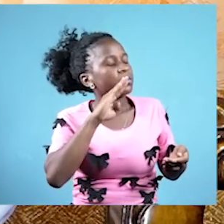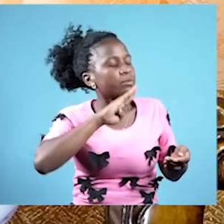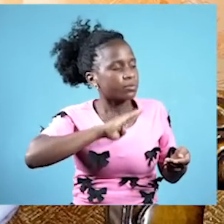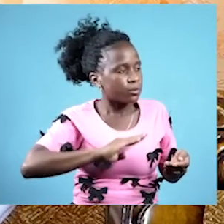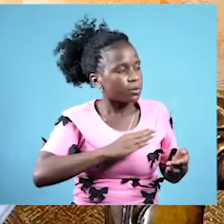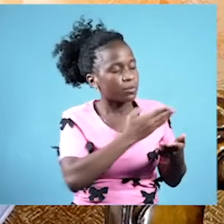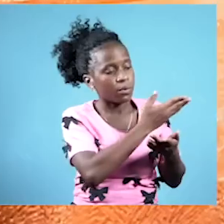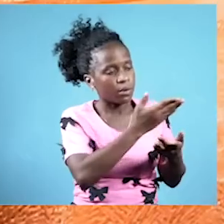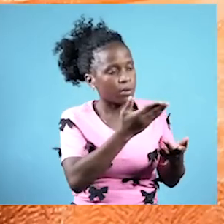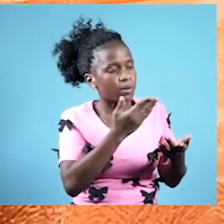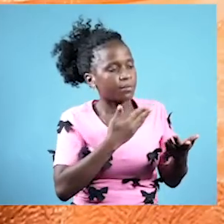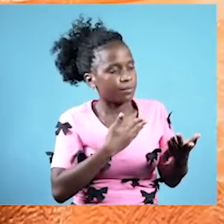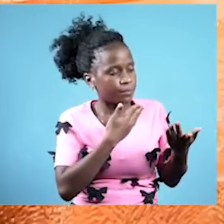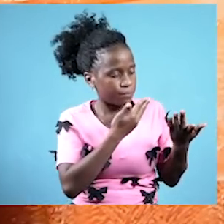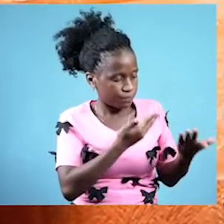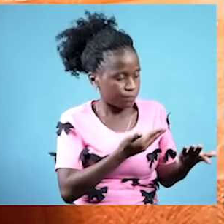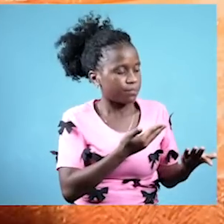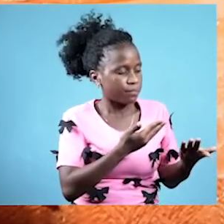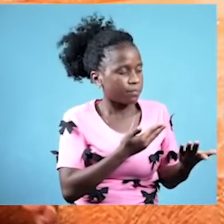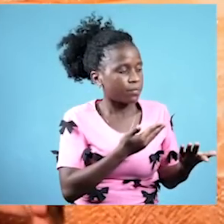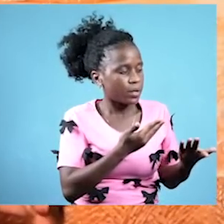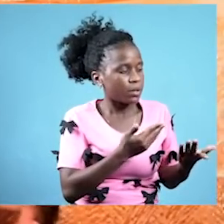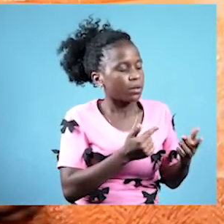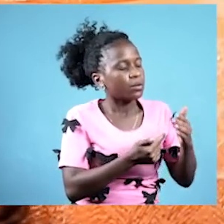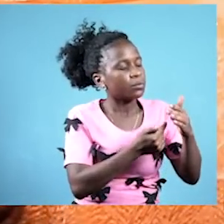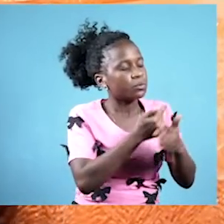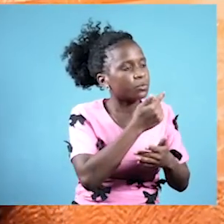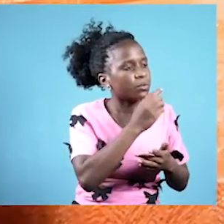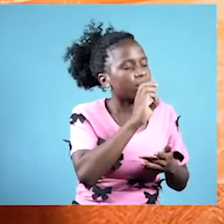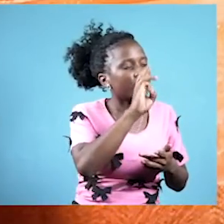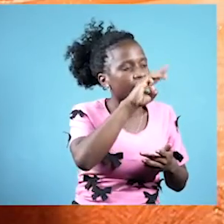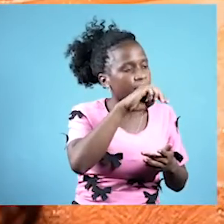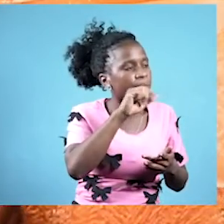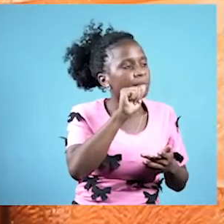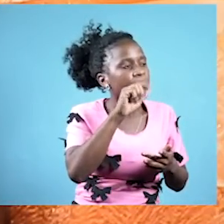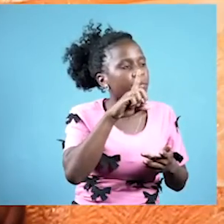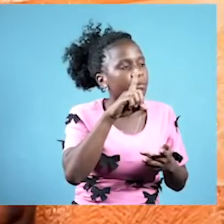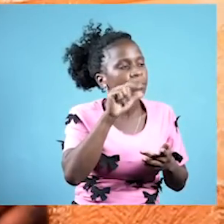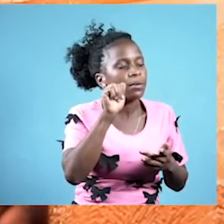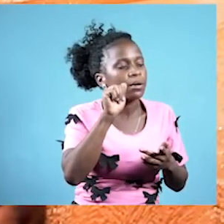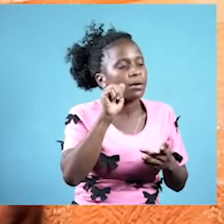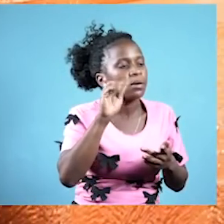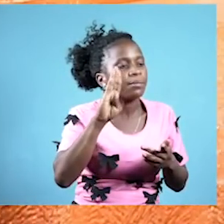zao na za Watanzania. Basi turidhike na kutosheka na hayo kwa leo, kutoka kwa comrade